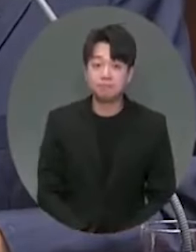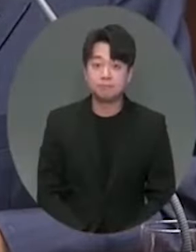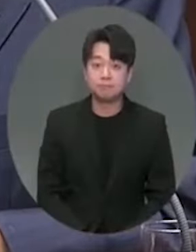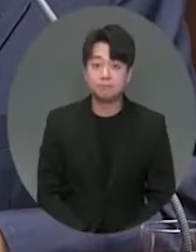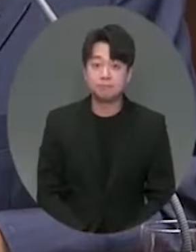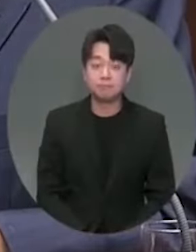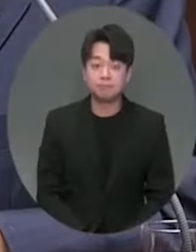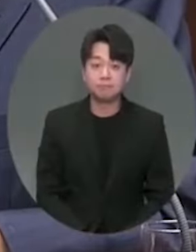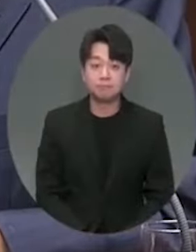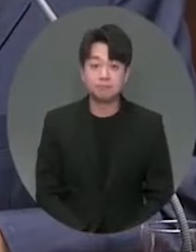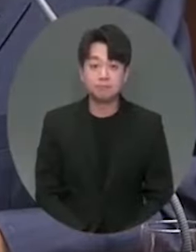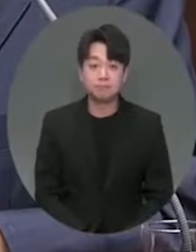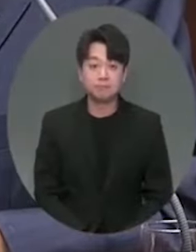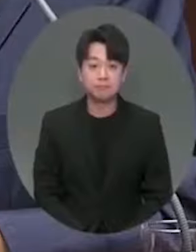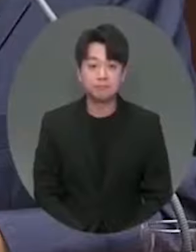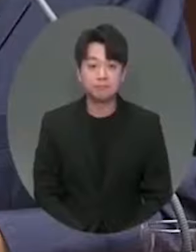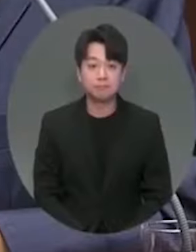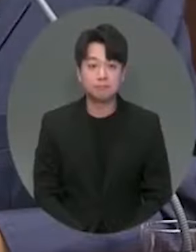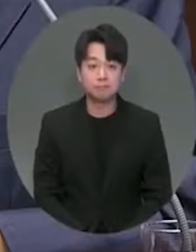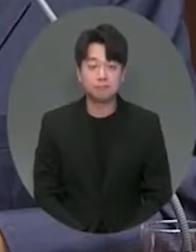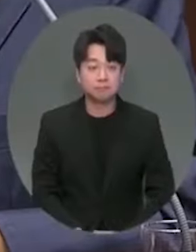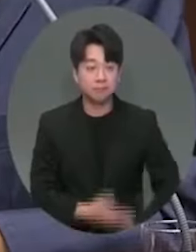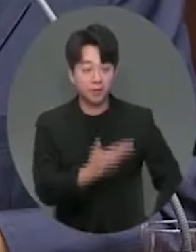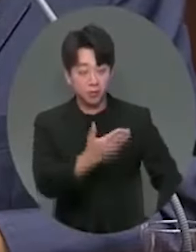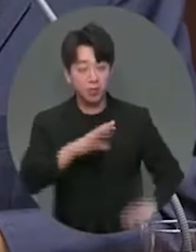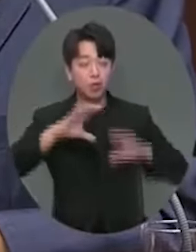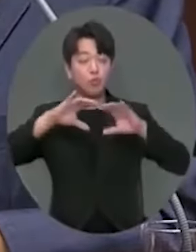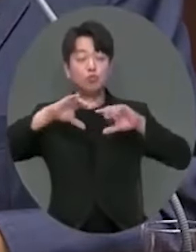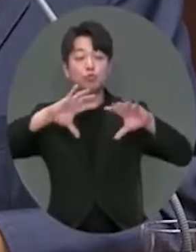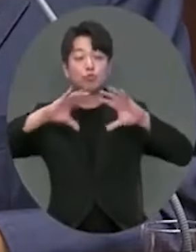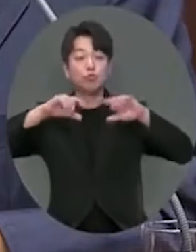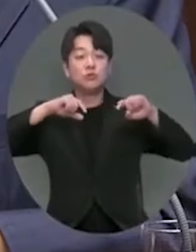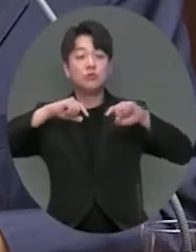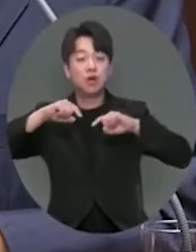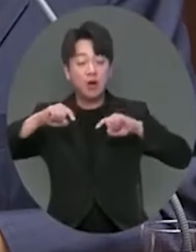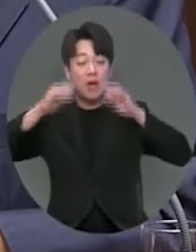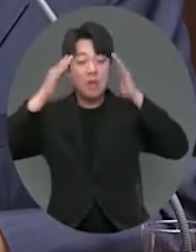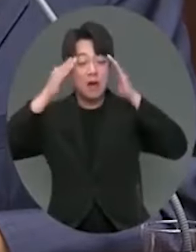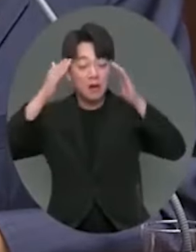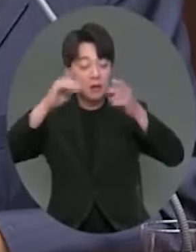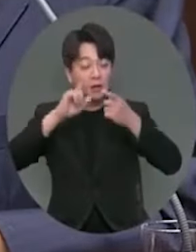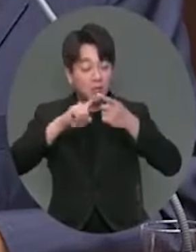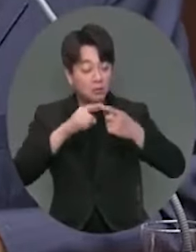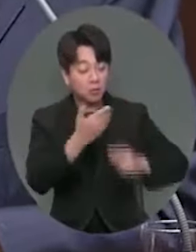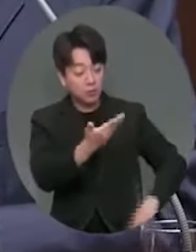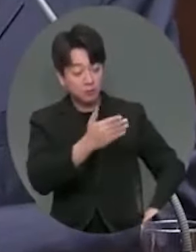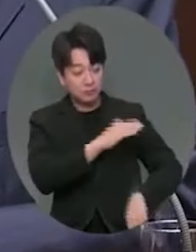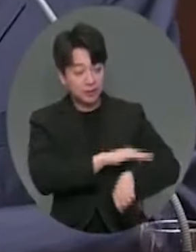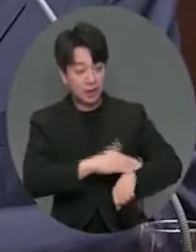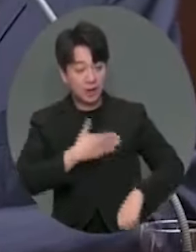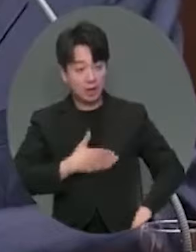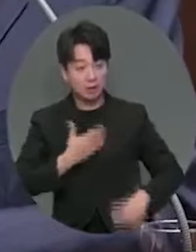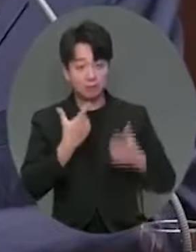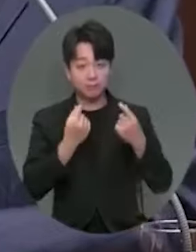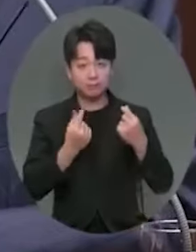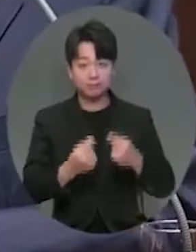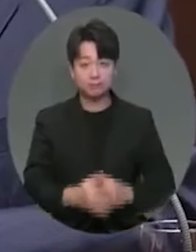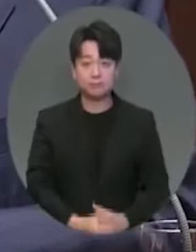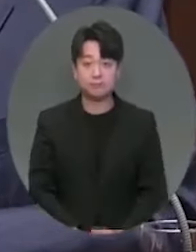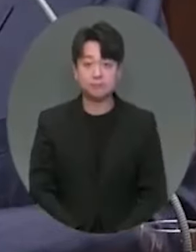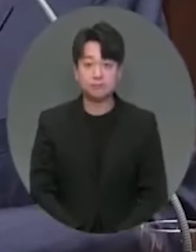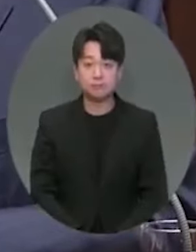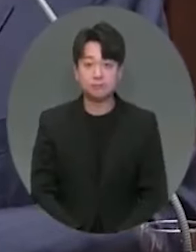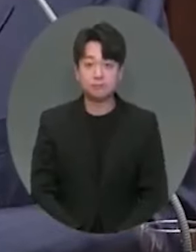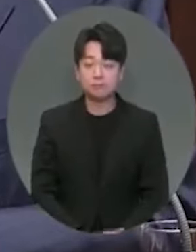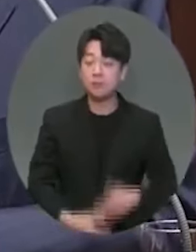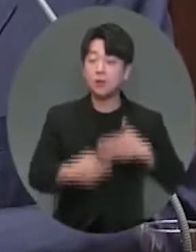때문에 국정이 어떤 방향으로 가야 되는지는 아마 누구보다도 잘 아시리라고 생각합니다.